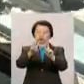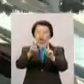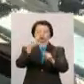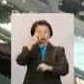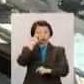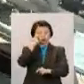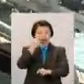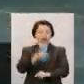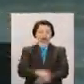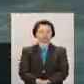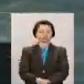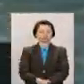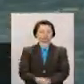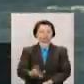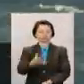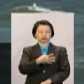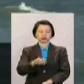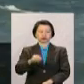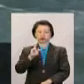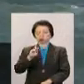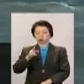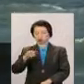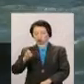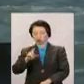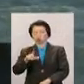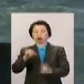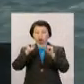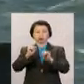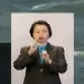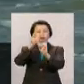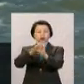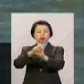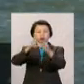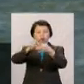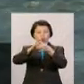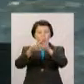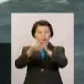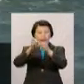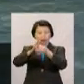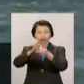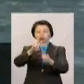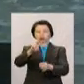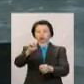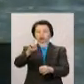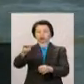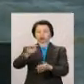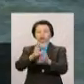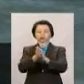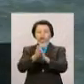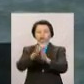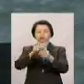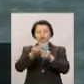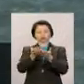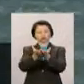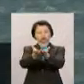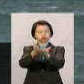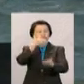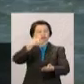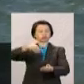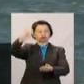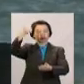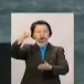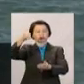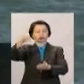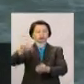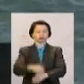mata. Pun begitu, Khairul Nizam layak ke Olimpik 2020 selepas menjadi 2 pelumba terbaik sepanjang